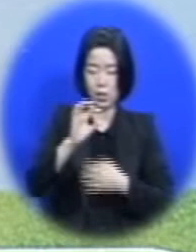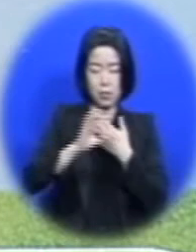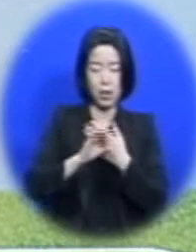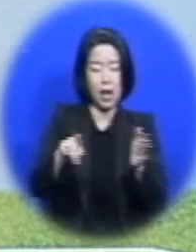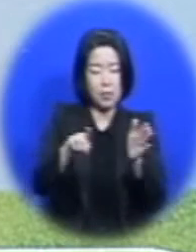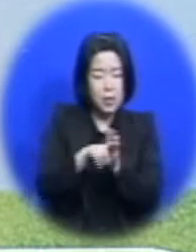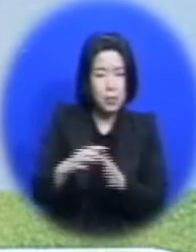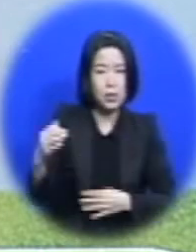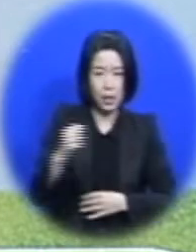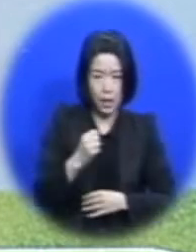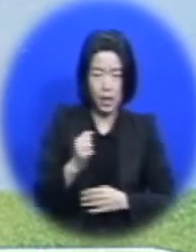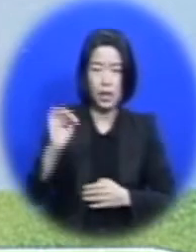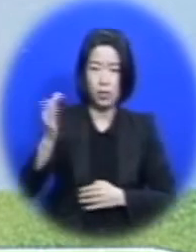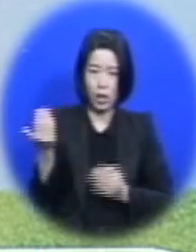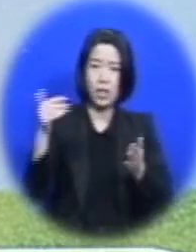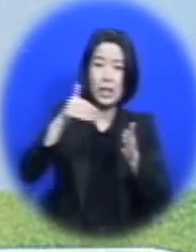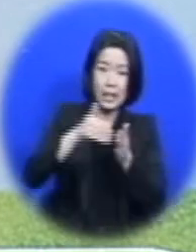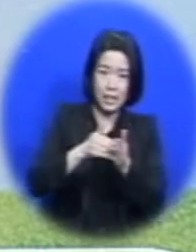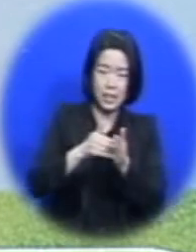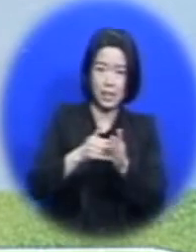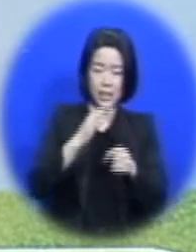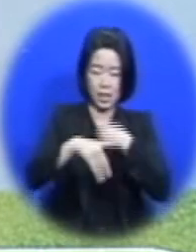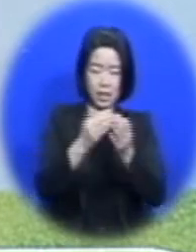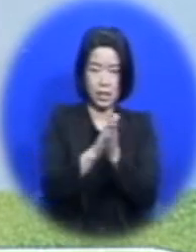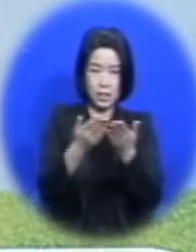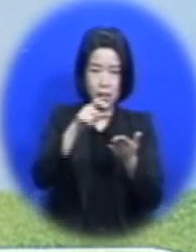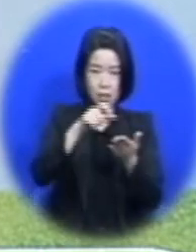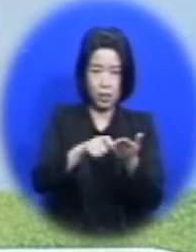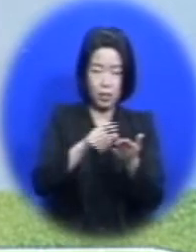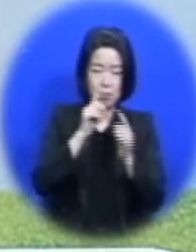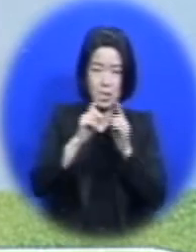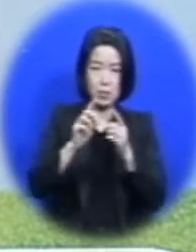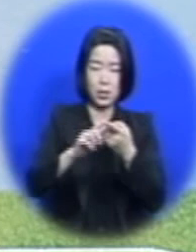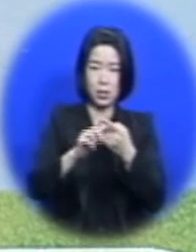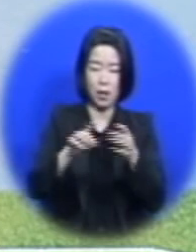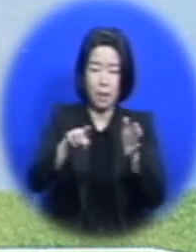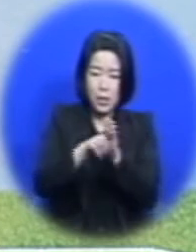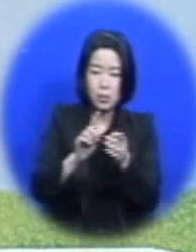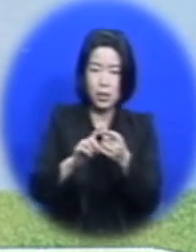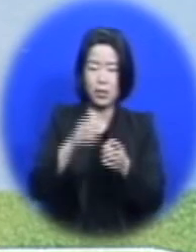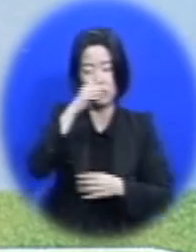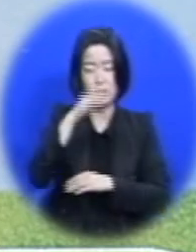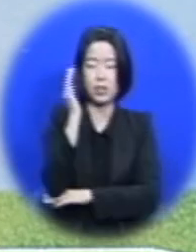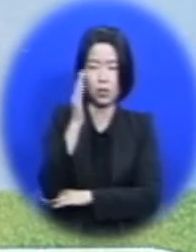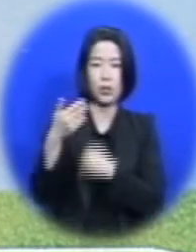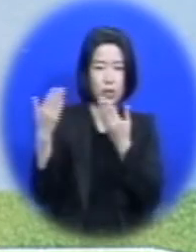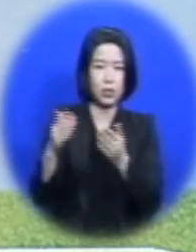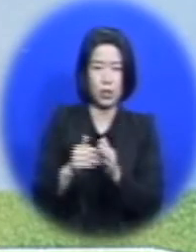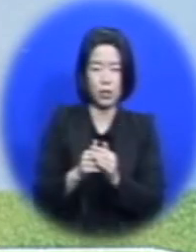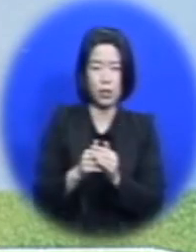믿음을 갖게 되기까지 성경 말씀에 나오는 믿음에 대해 그냥 설교 하세요 그리고